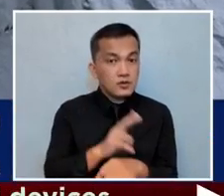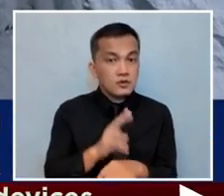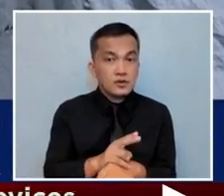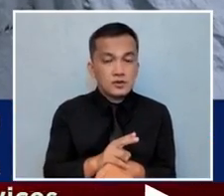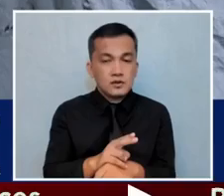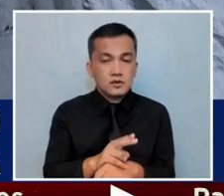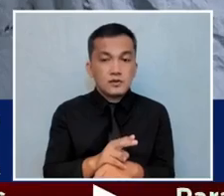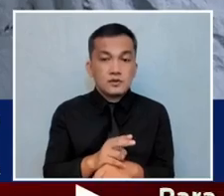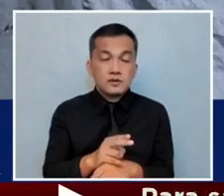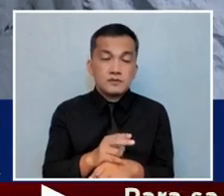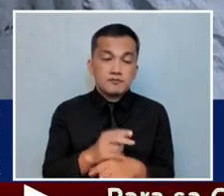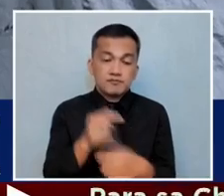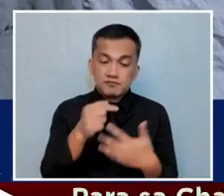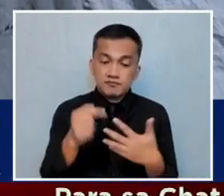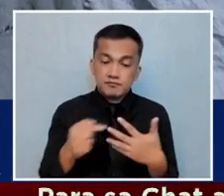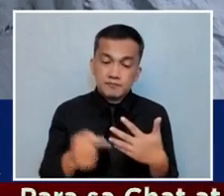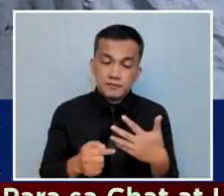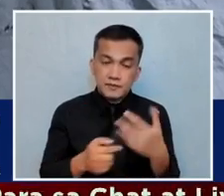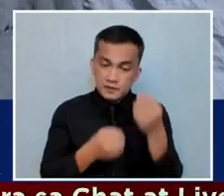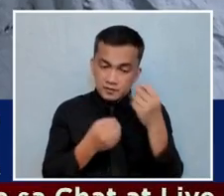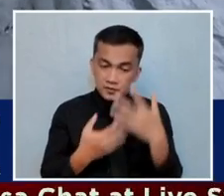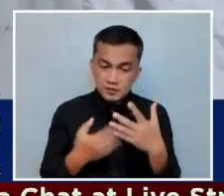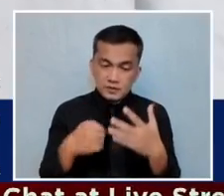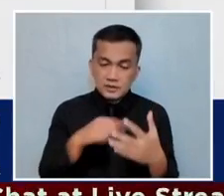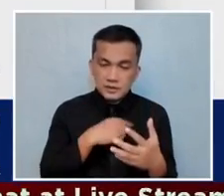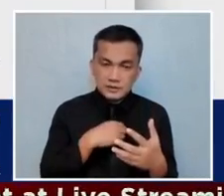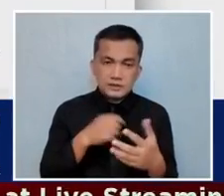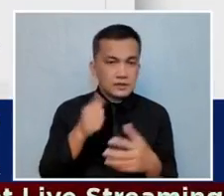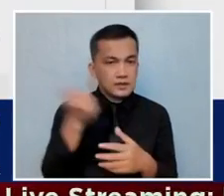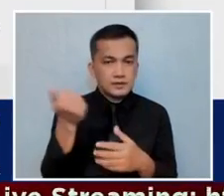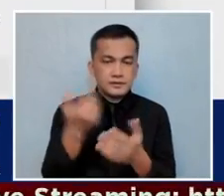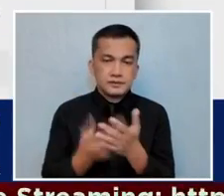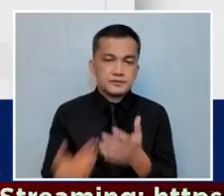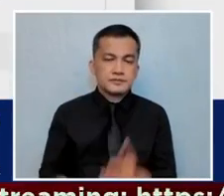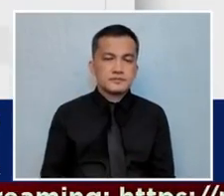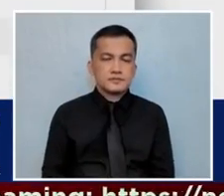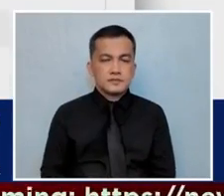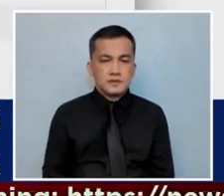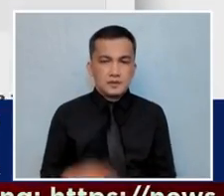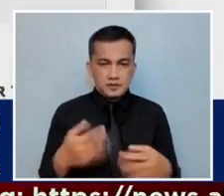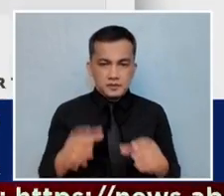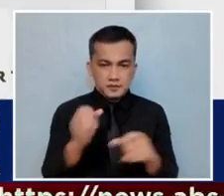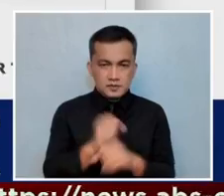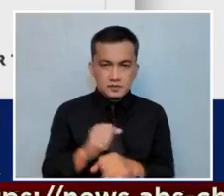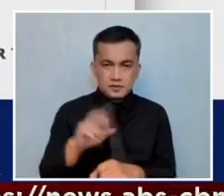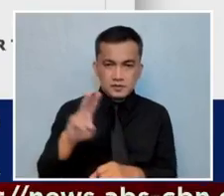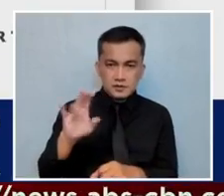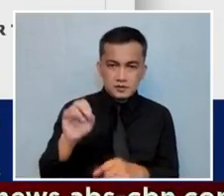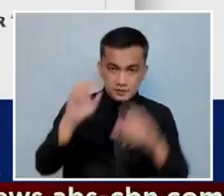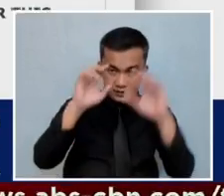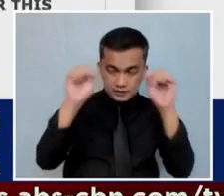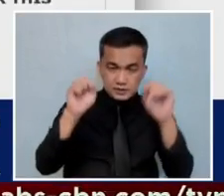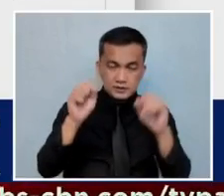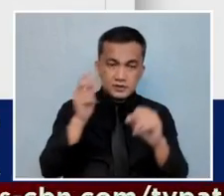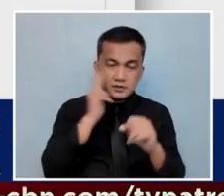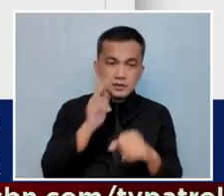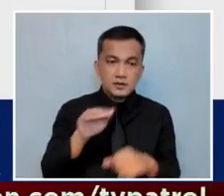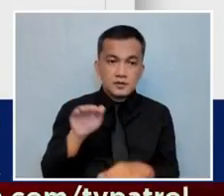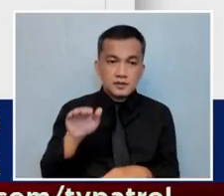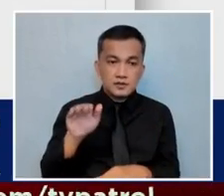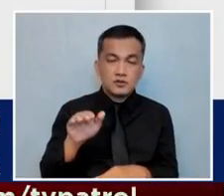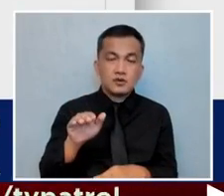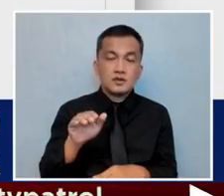mga information natin sa ibang bagay. Matapos i-veto ni Pangulong Duterte ang panukalang mandatory SIM